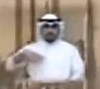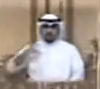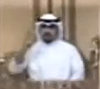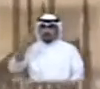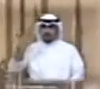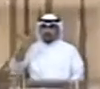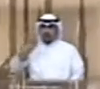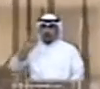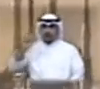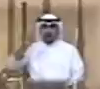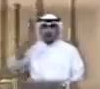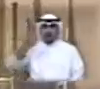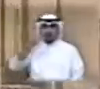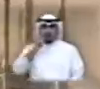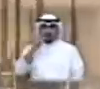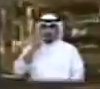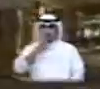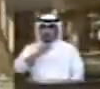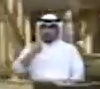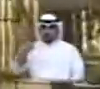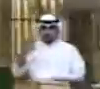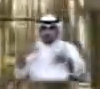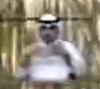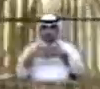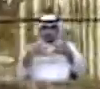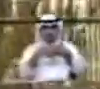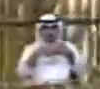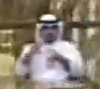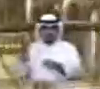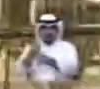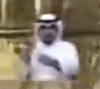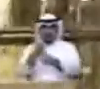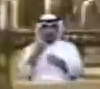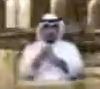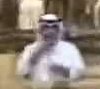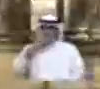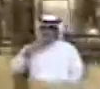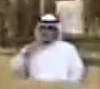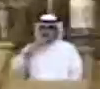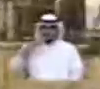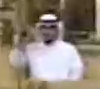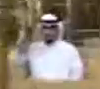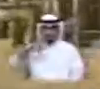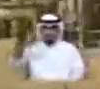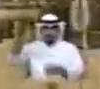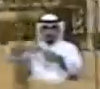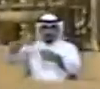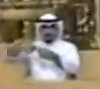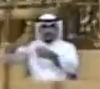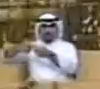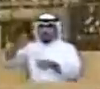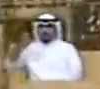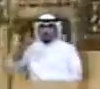أن القطاع لا يزال يعمل وفقا لمعدلاته الطبيعية بتزويد النقلات من النفط الخام